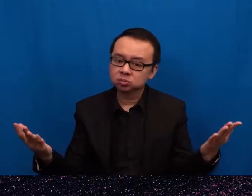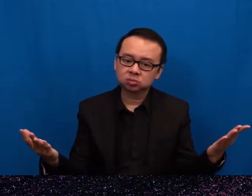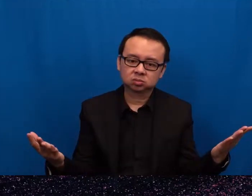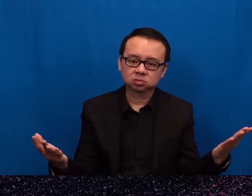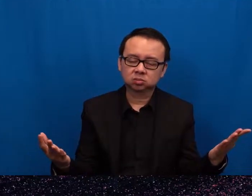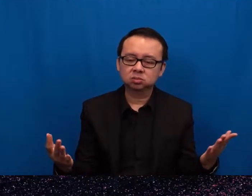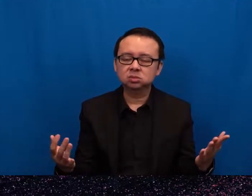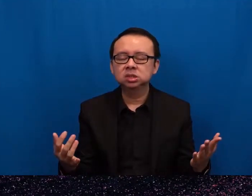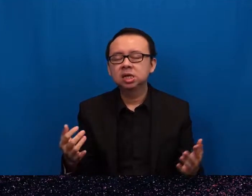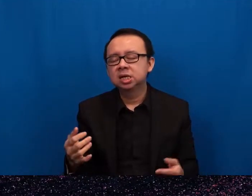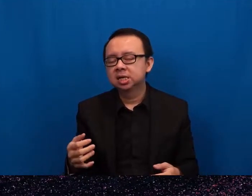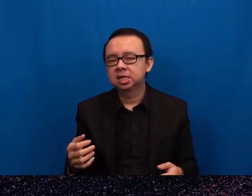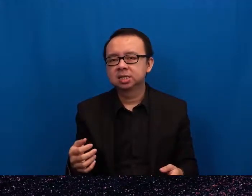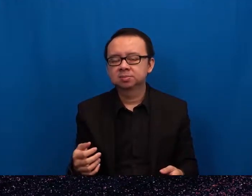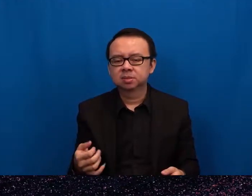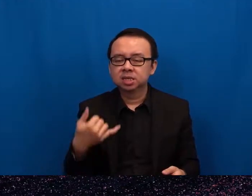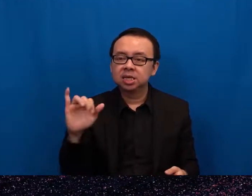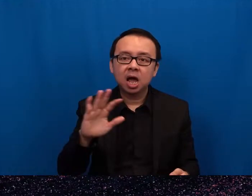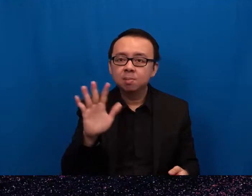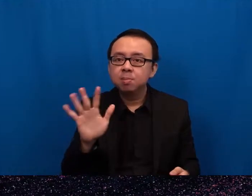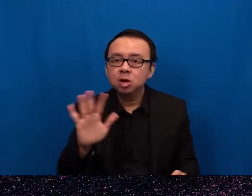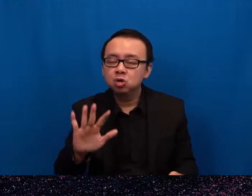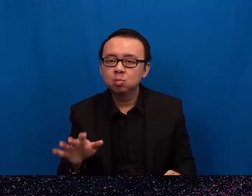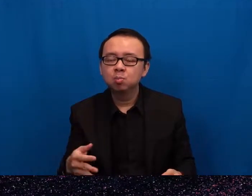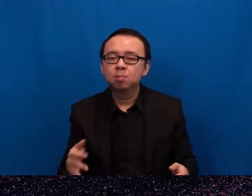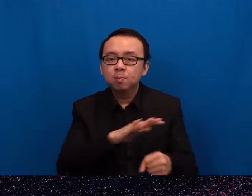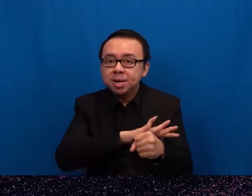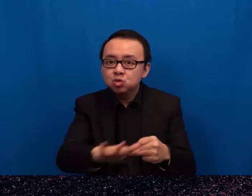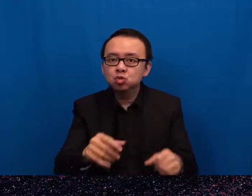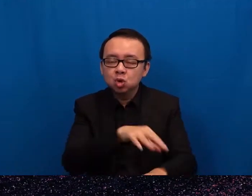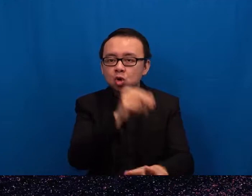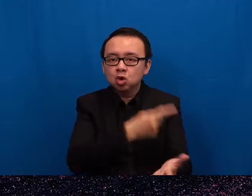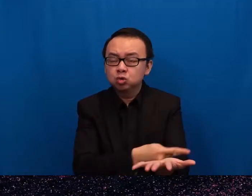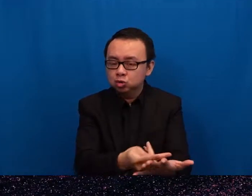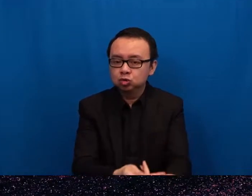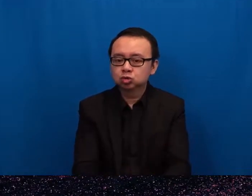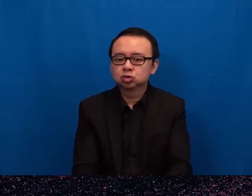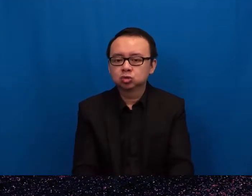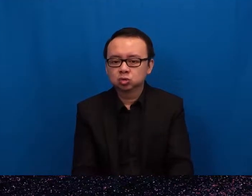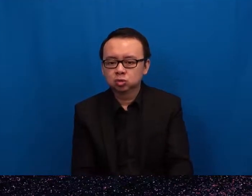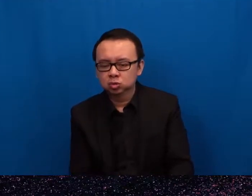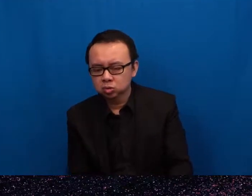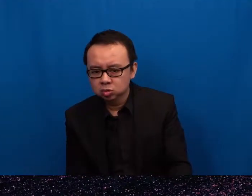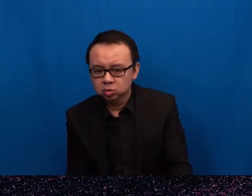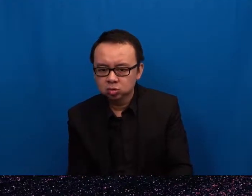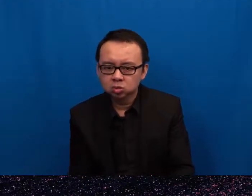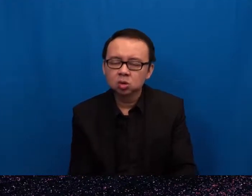Yang belum dipenuhi Roh Kudus, sekarang waktunya. Biarkan lidah-lidah api di atas setiap kepala yang